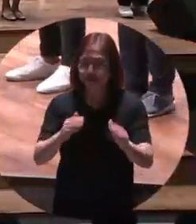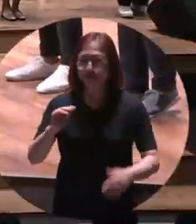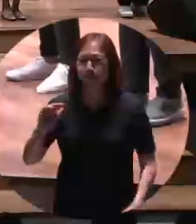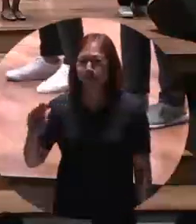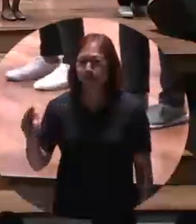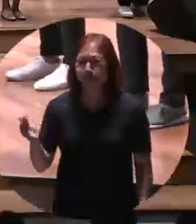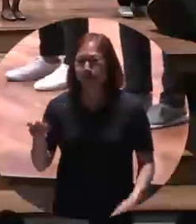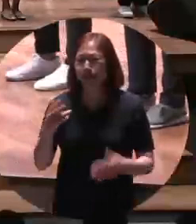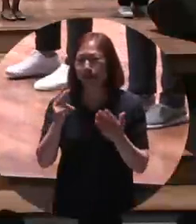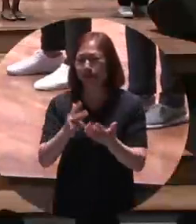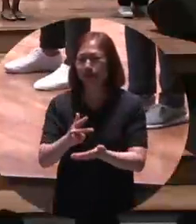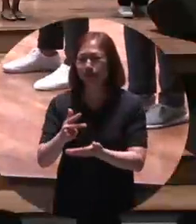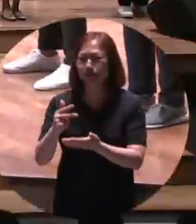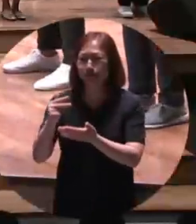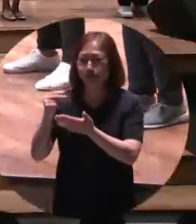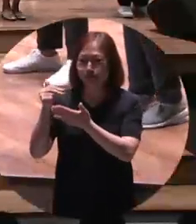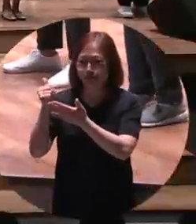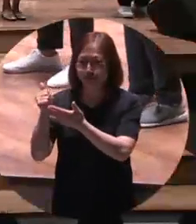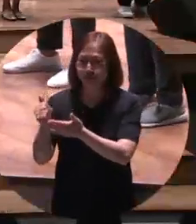만기 되신 주